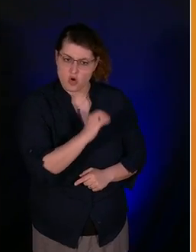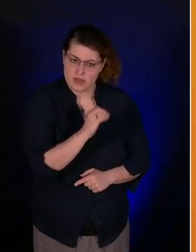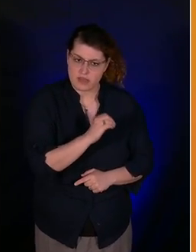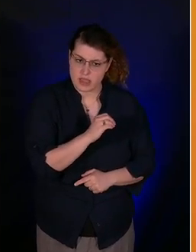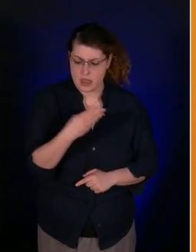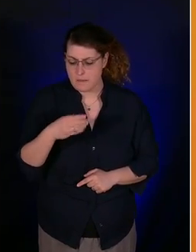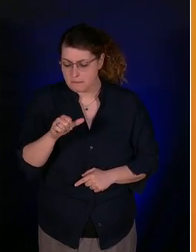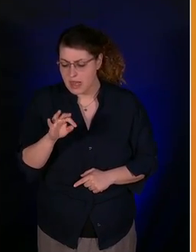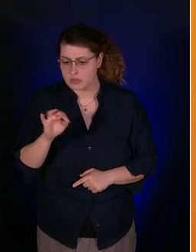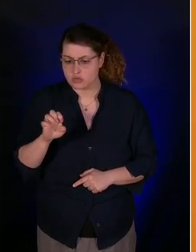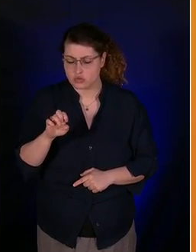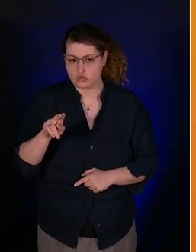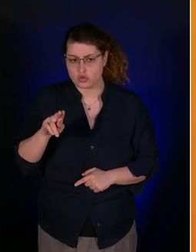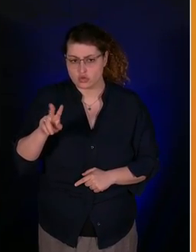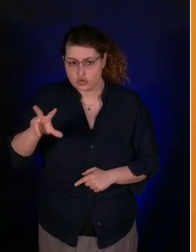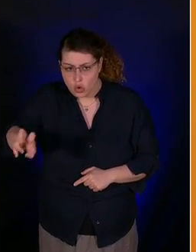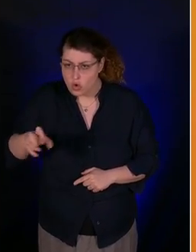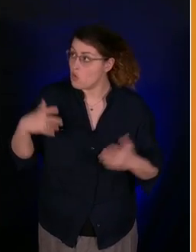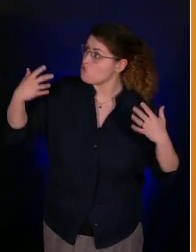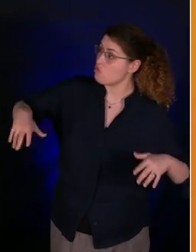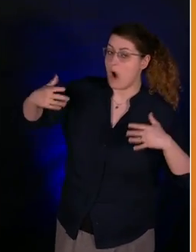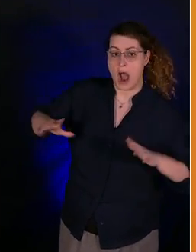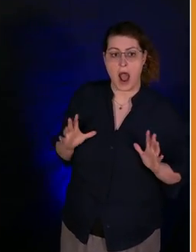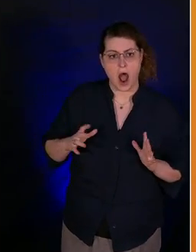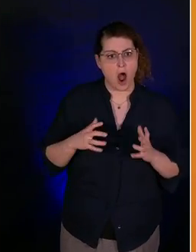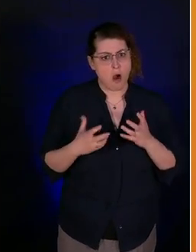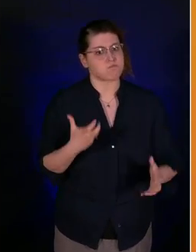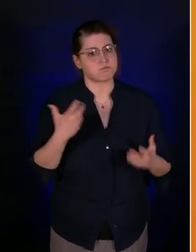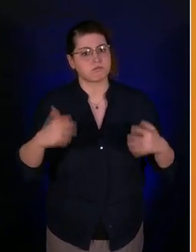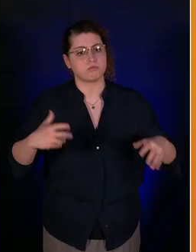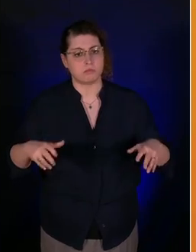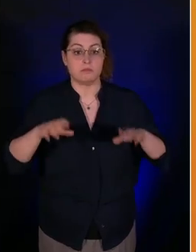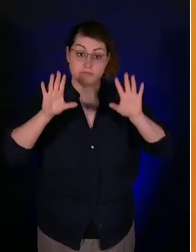Olivier Matteux. Voilà, c'est du conclure, bon, c'est du lourd. Voilà,